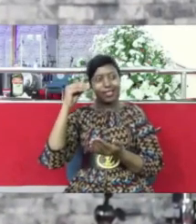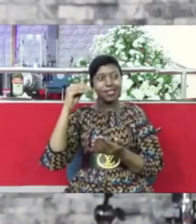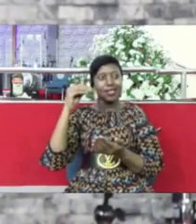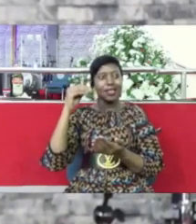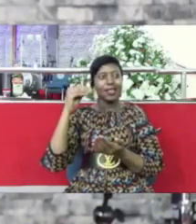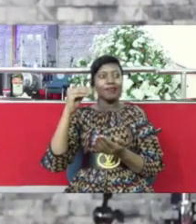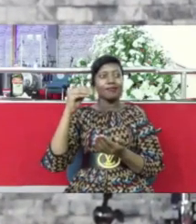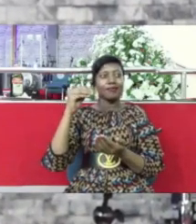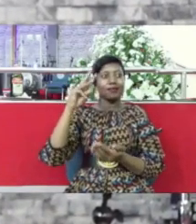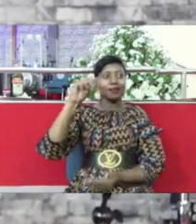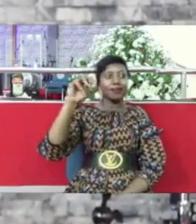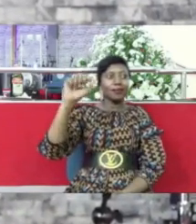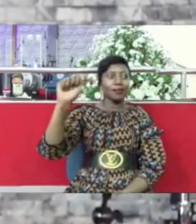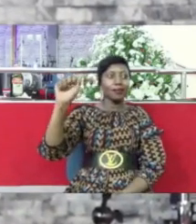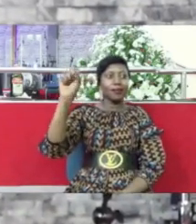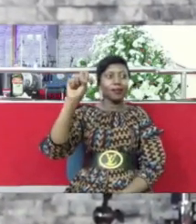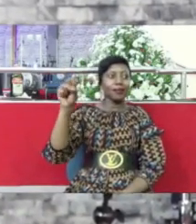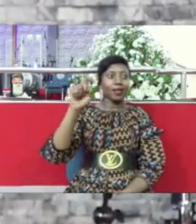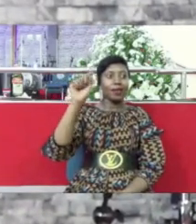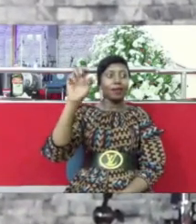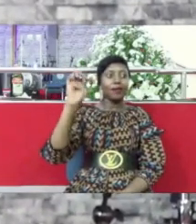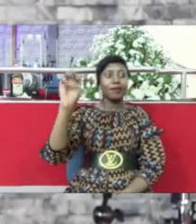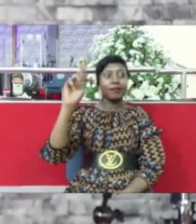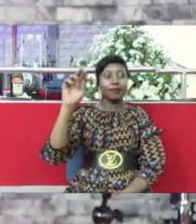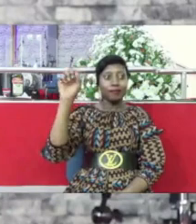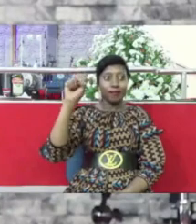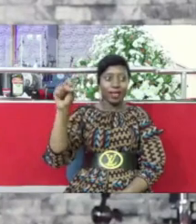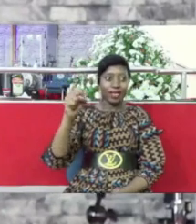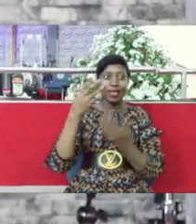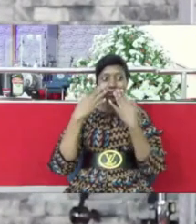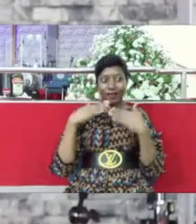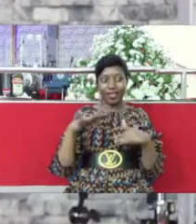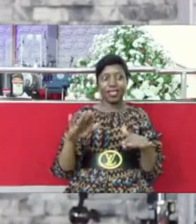PhD nili enroll lakini nikaogopa kidogo nikasema isubiri.